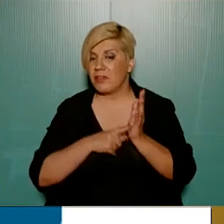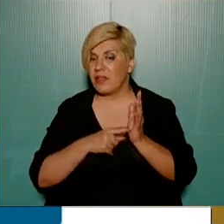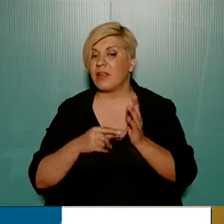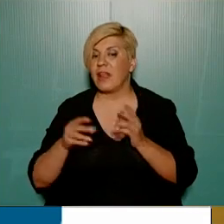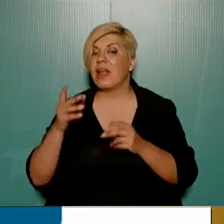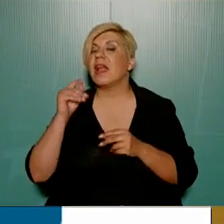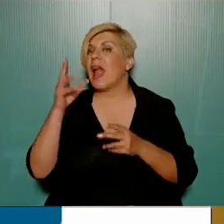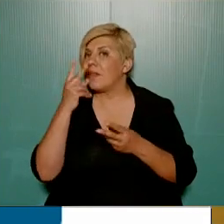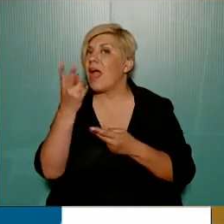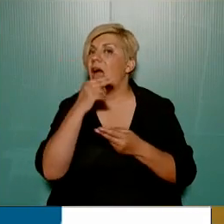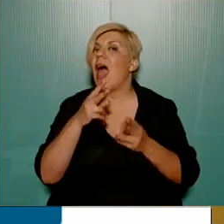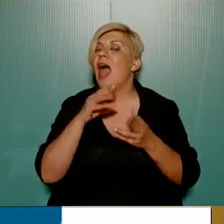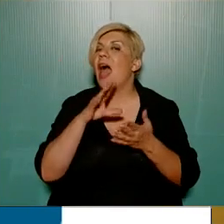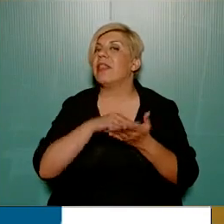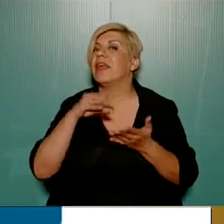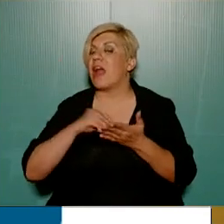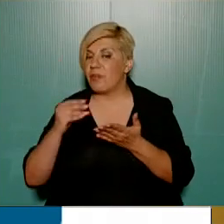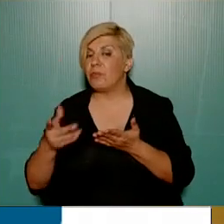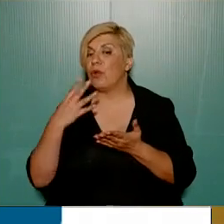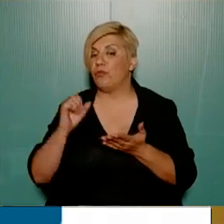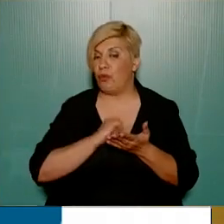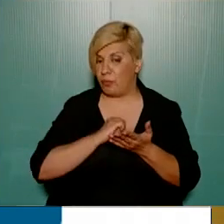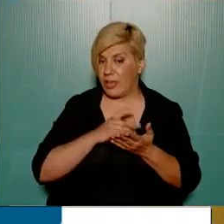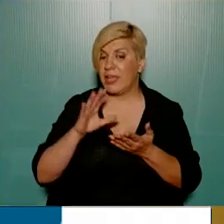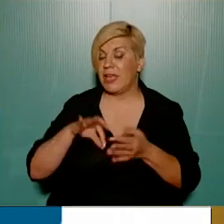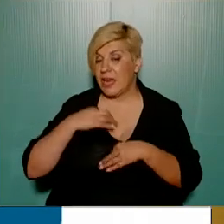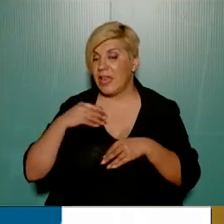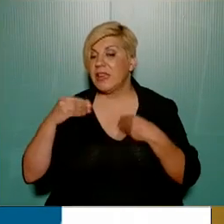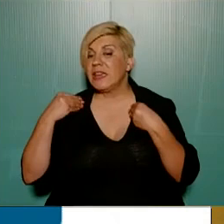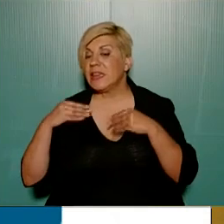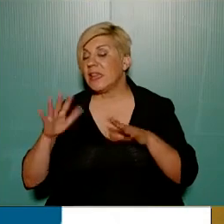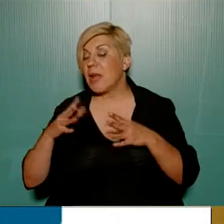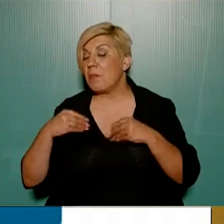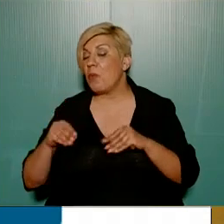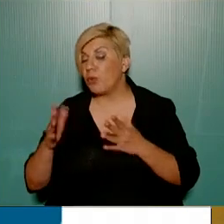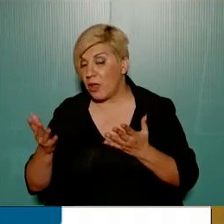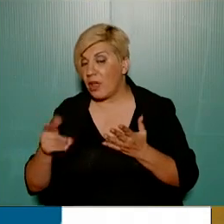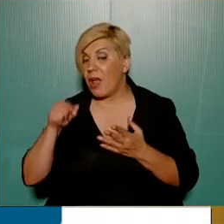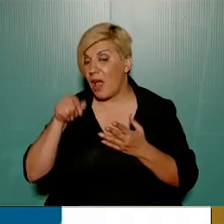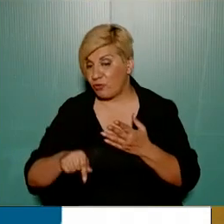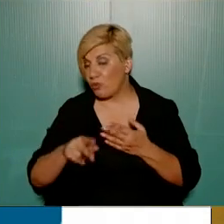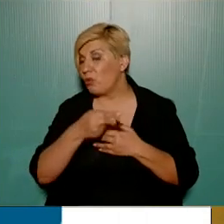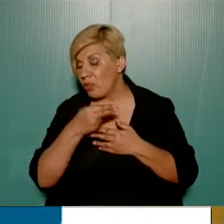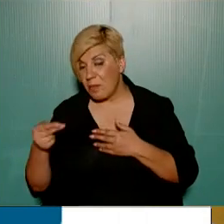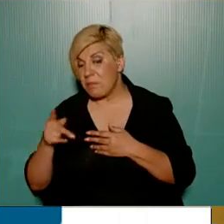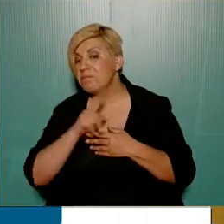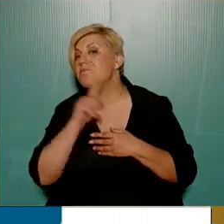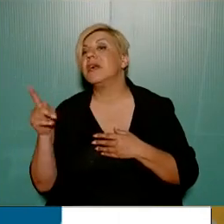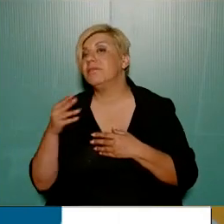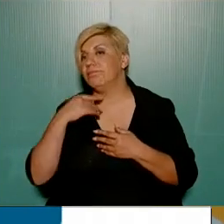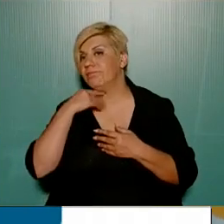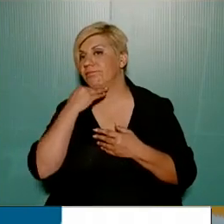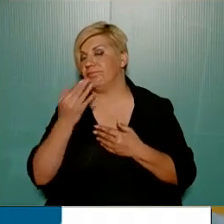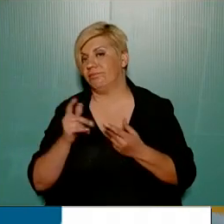αντιγραφή, εν πάση περιπτώσει. Πολύ φοβάμαι, κύριε Τρεμόπουλε, μήπως η κατάσταση πια είναι μη ανατάξιμη, όπως λένε και οι